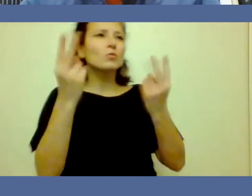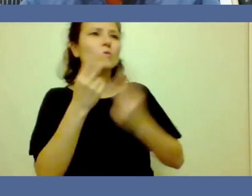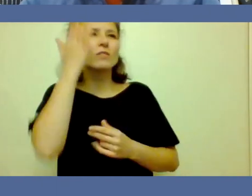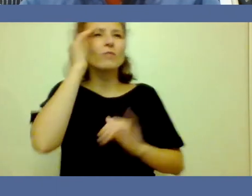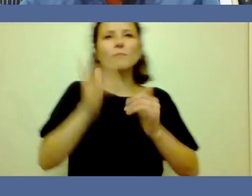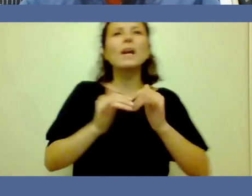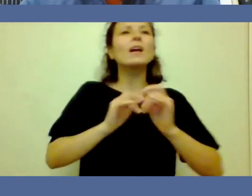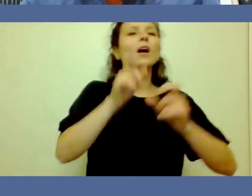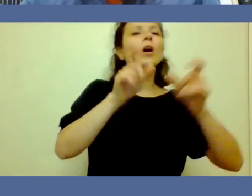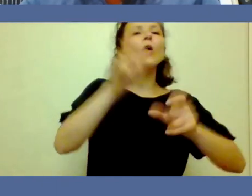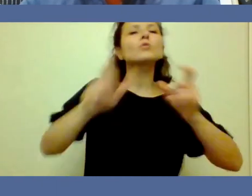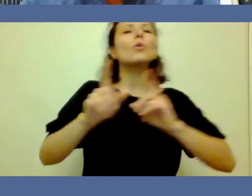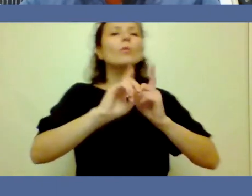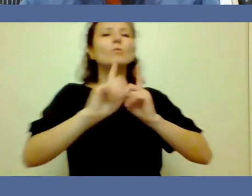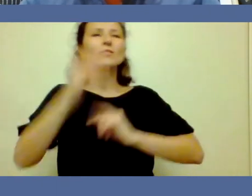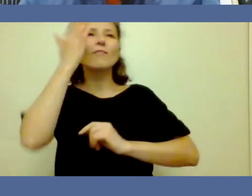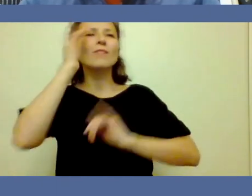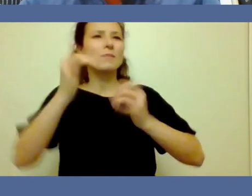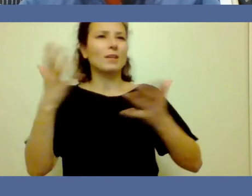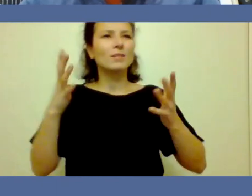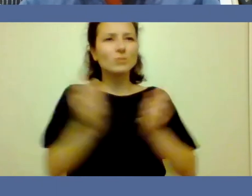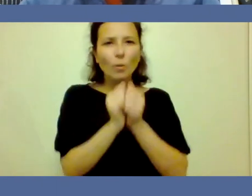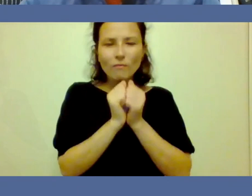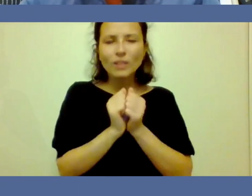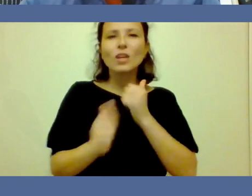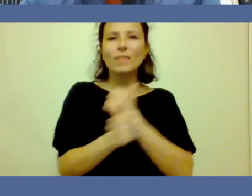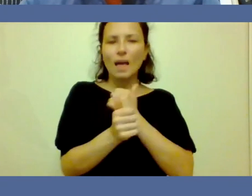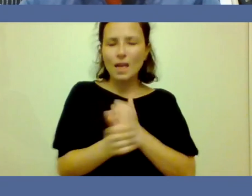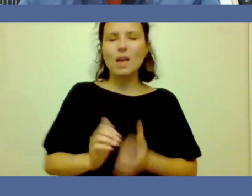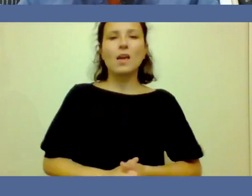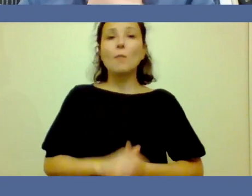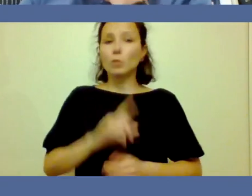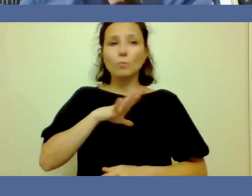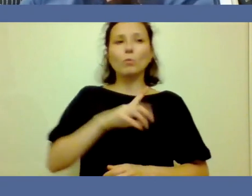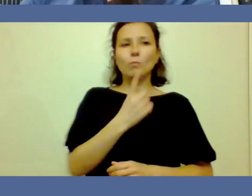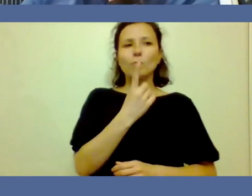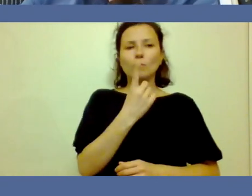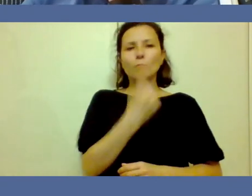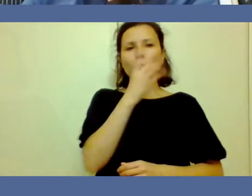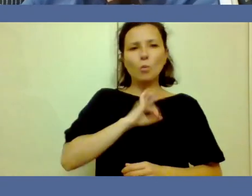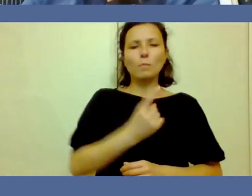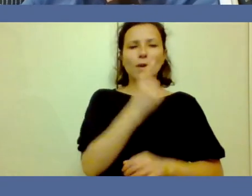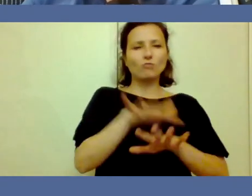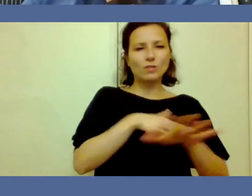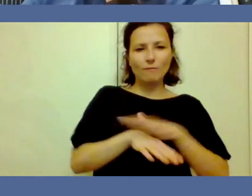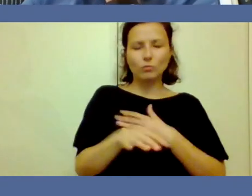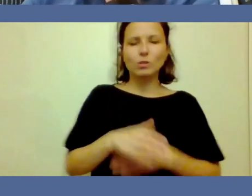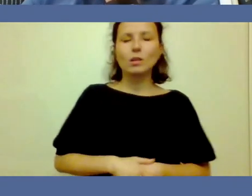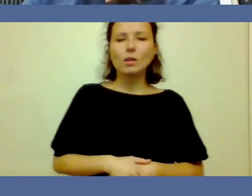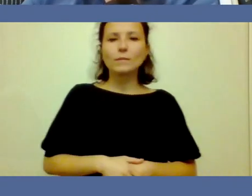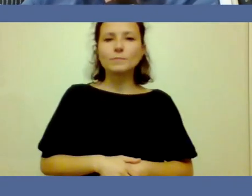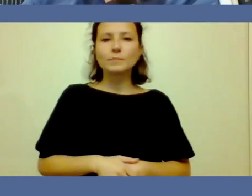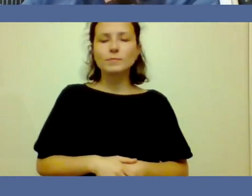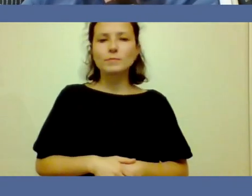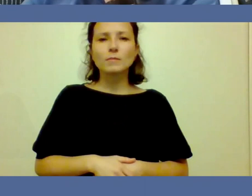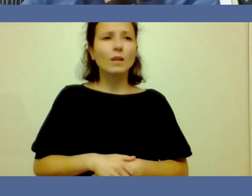jak zdobywać te dane, bo to był mój pierwszy zawód. Natomiast robią ludzie, którzy, nie wiem,